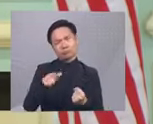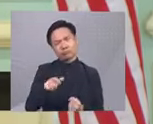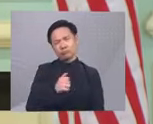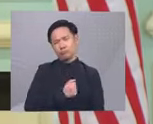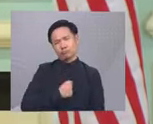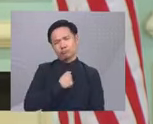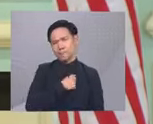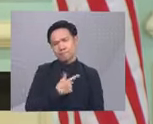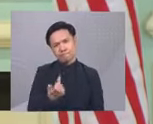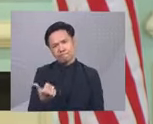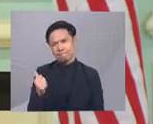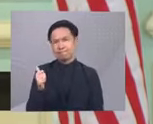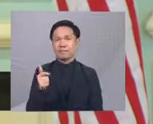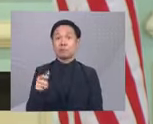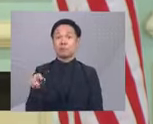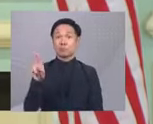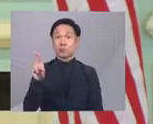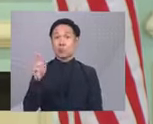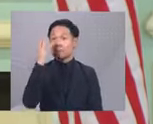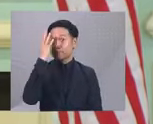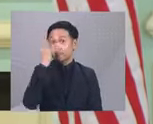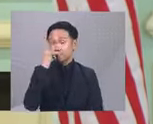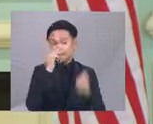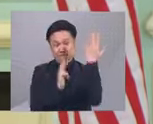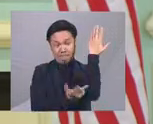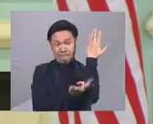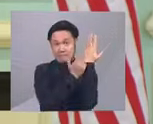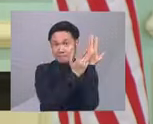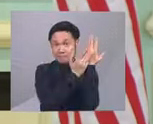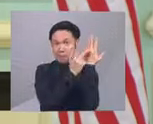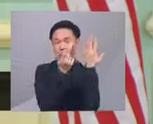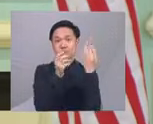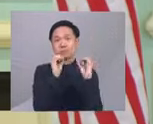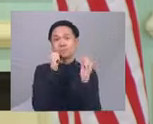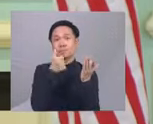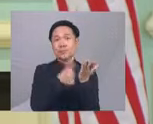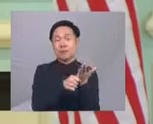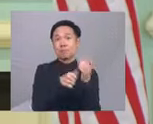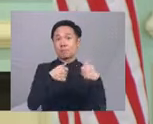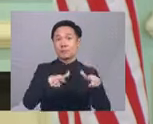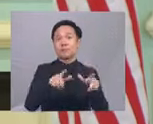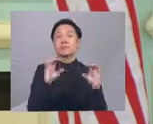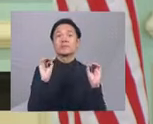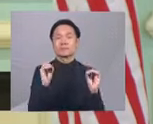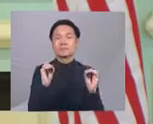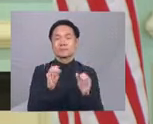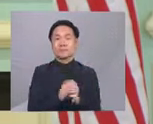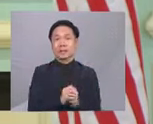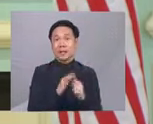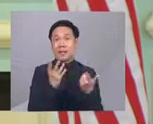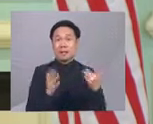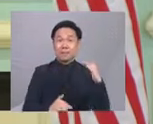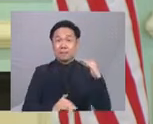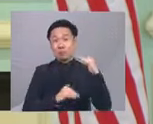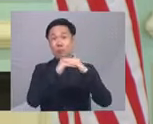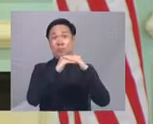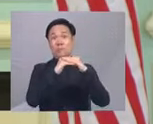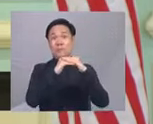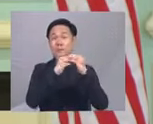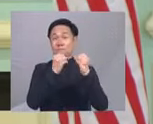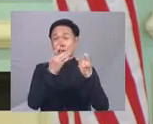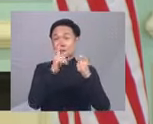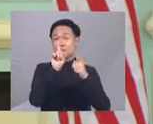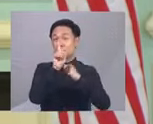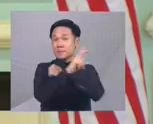balik atas cubaan rentas negeri tanpa kebenaran dan antara negeri yang mencatatkan cubaan rentas